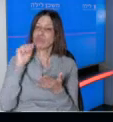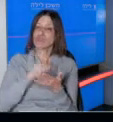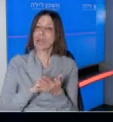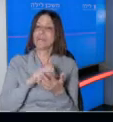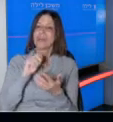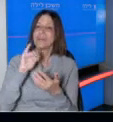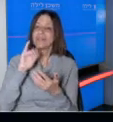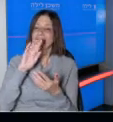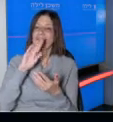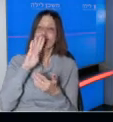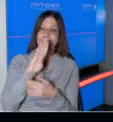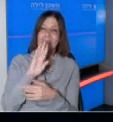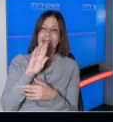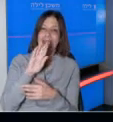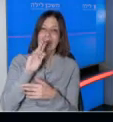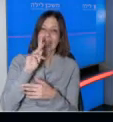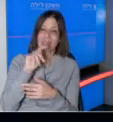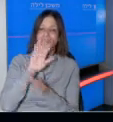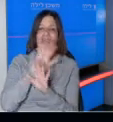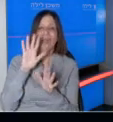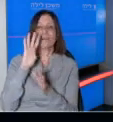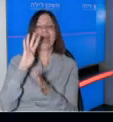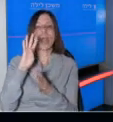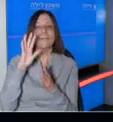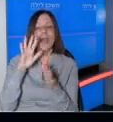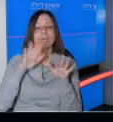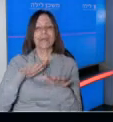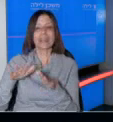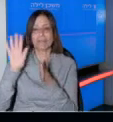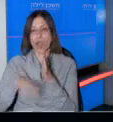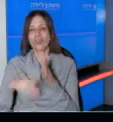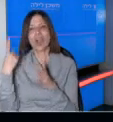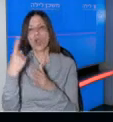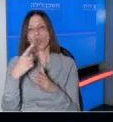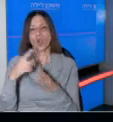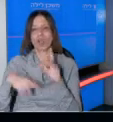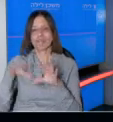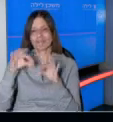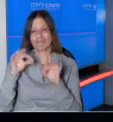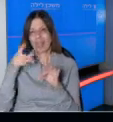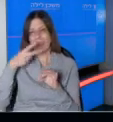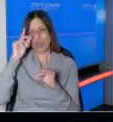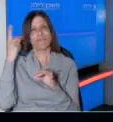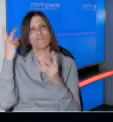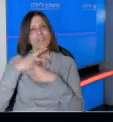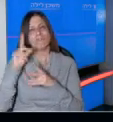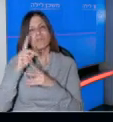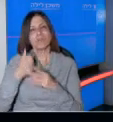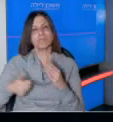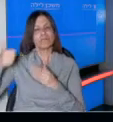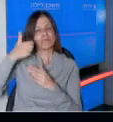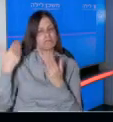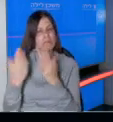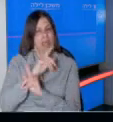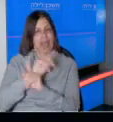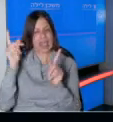ברקת, זה החידוש הגדול של הסקר הזה, הוא רק בארבעה מנדטים פחות. הרי לכל מצביע ליכוד ברור שאם מישהו אחר יעמוד בראש הליכוד, אולי הוא יוכל להביא